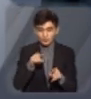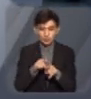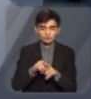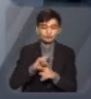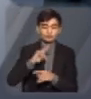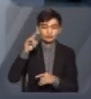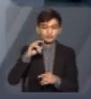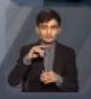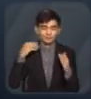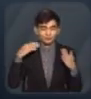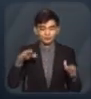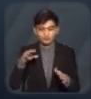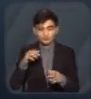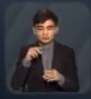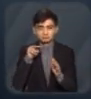полет.